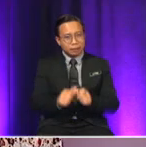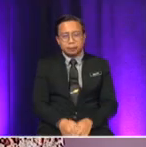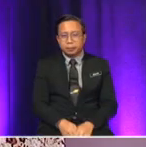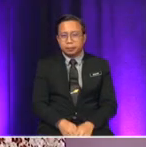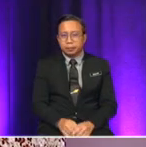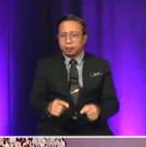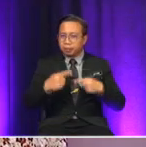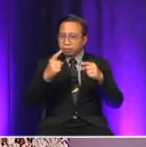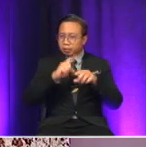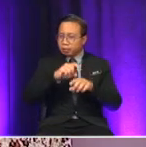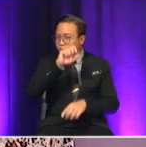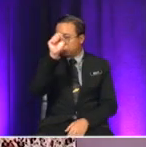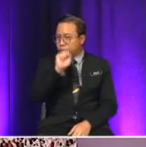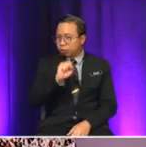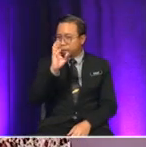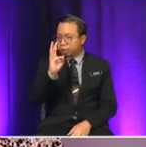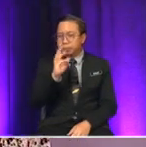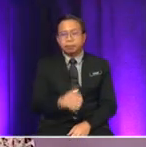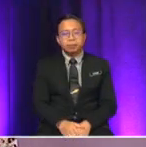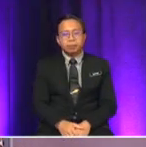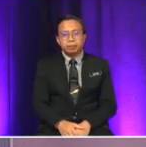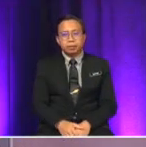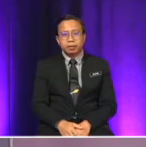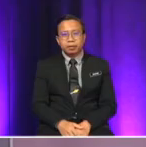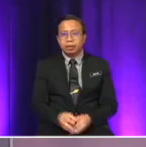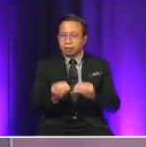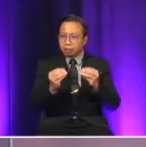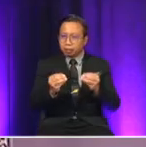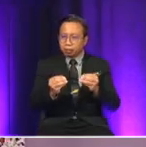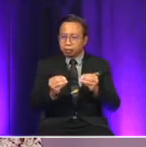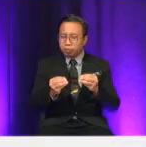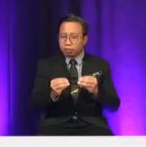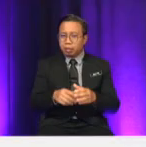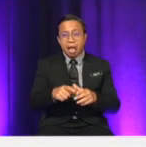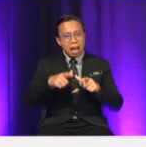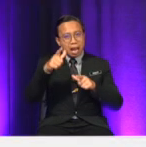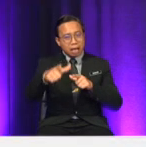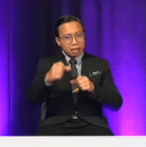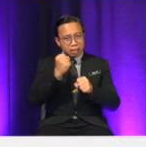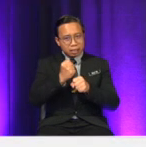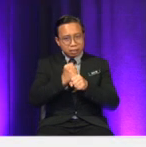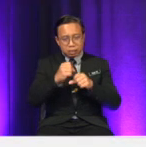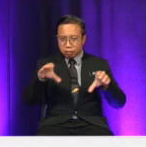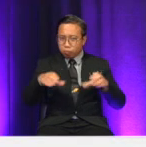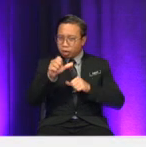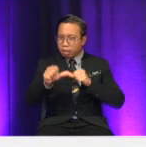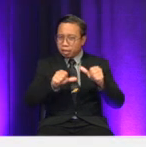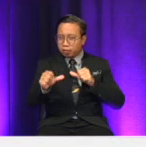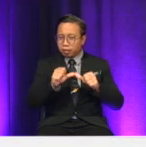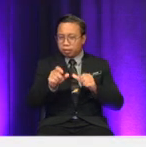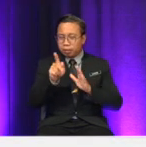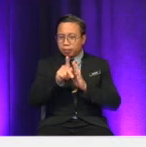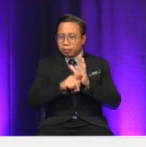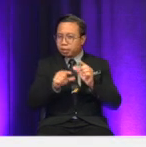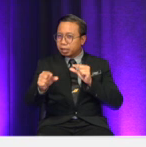pergi kepada soalan yang keenam. Baik, berikut adalah penyertaan langkah kerja menjalankan aktiviti